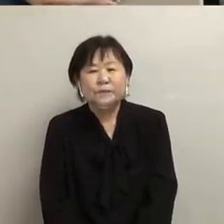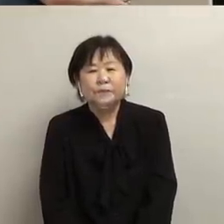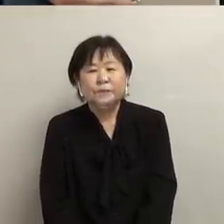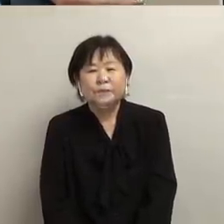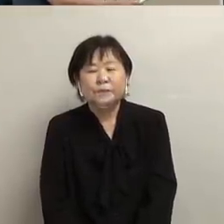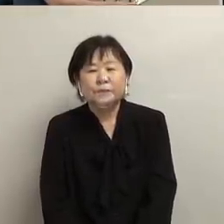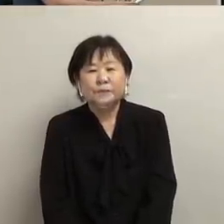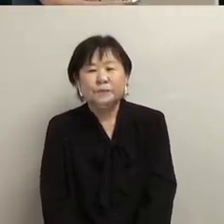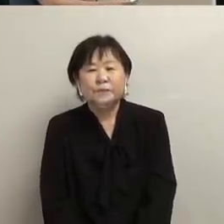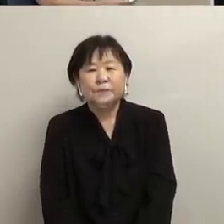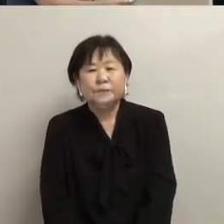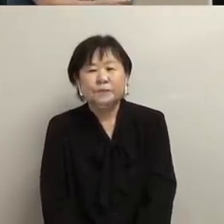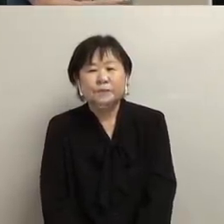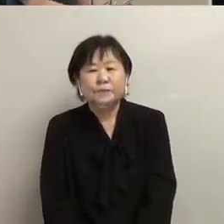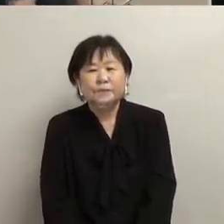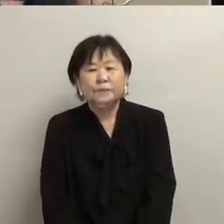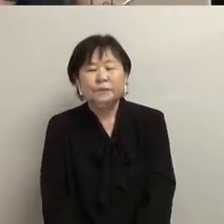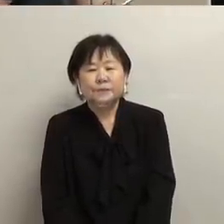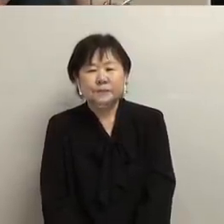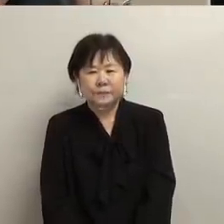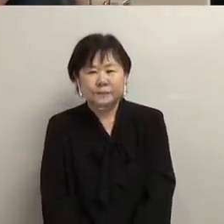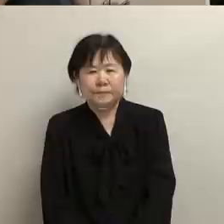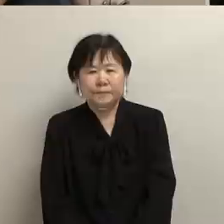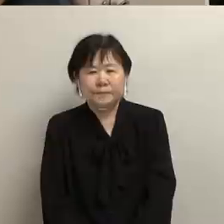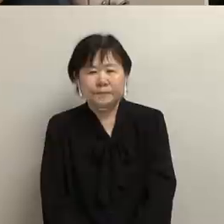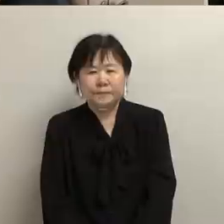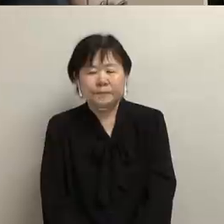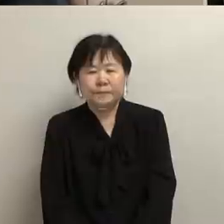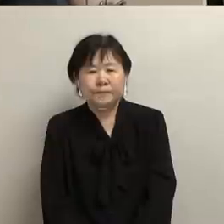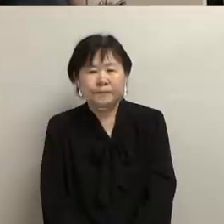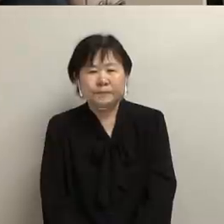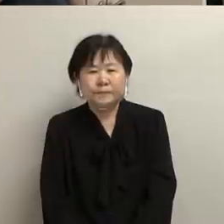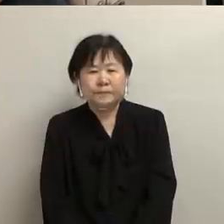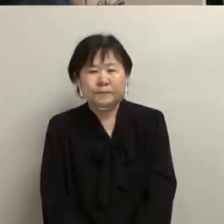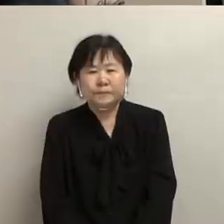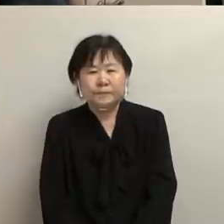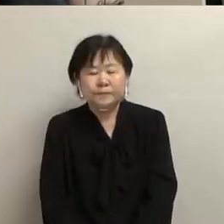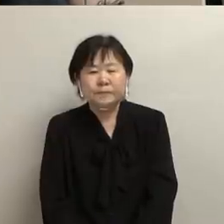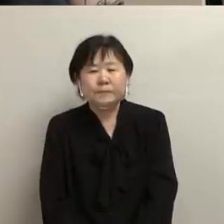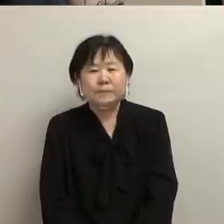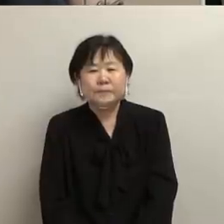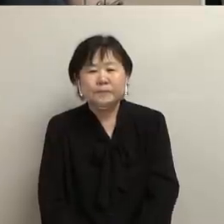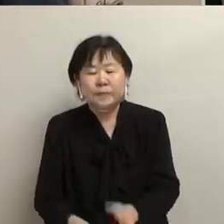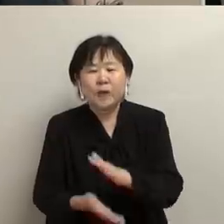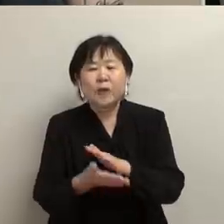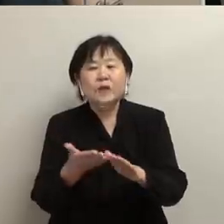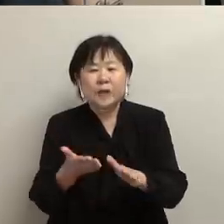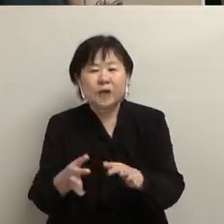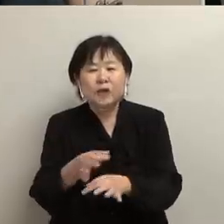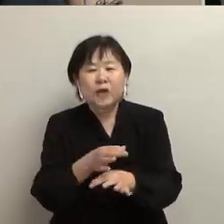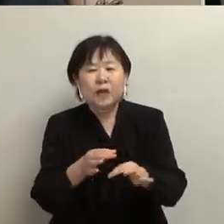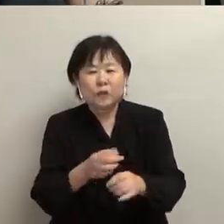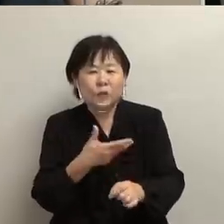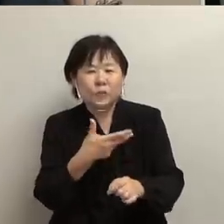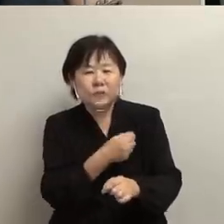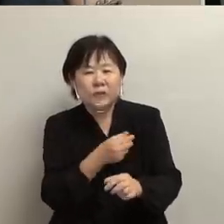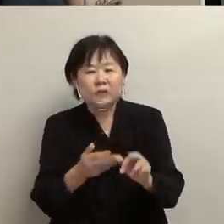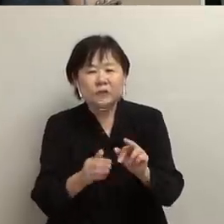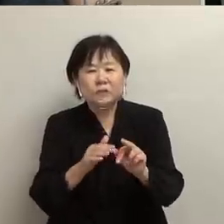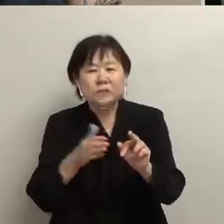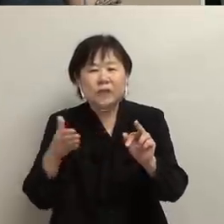東京新聞の池田ですよろしくお願いします矢野派遣 m 接種センターに治療家を訪ねです今そ